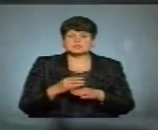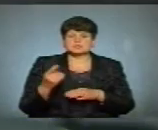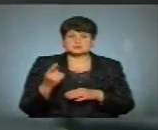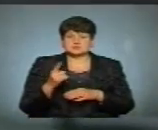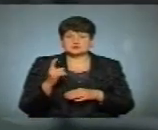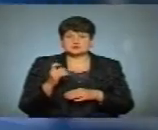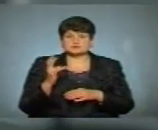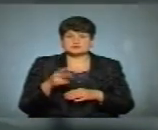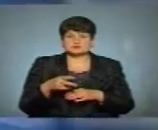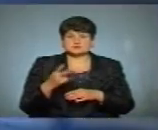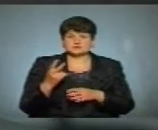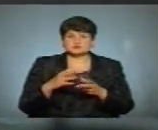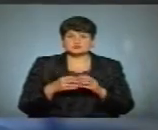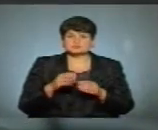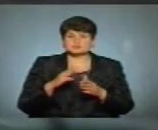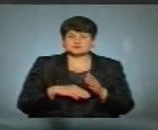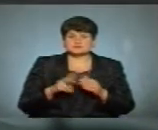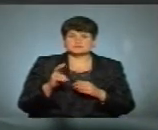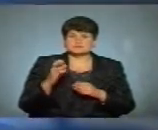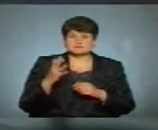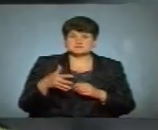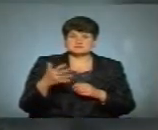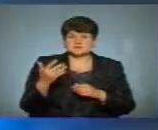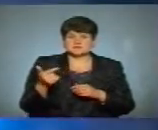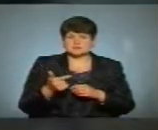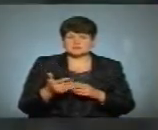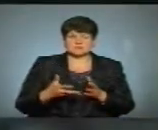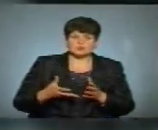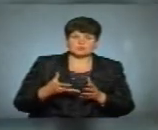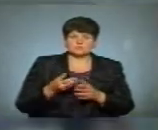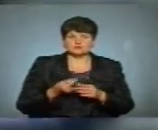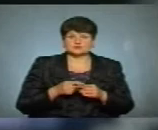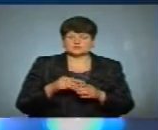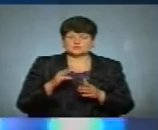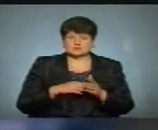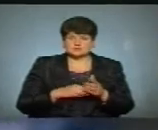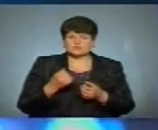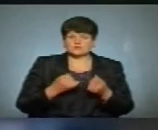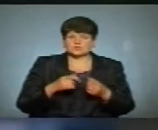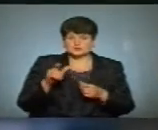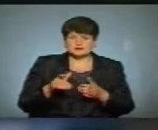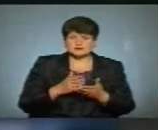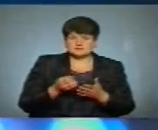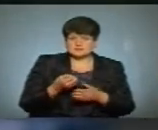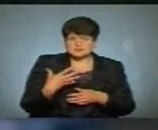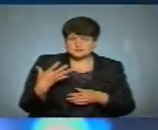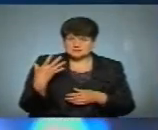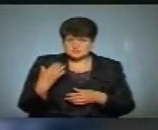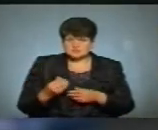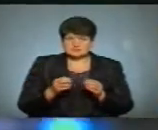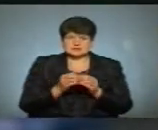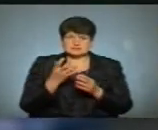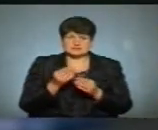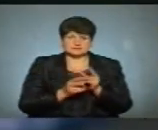статті 122, суму штрафу становила 255 гривень. На оплату даного штрафу водія є 15 днів, 10 днів на його